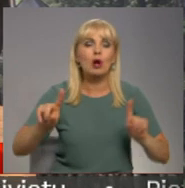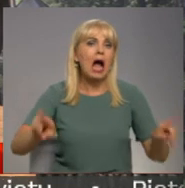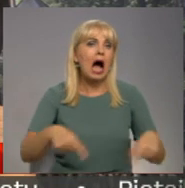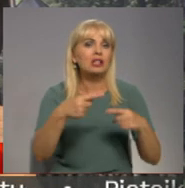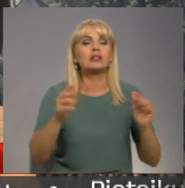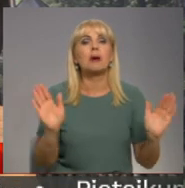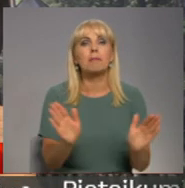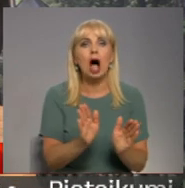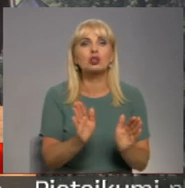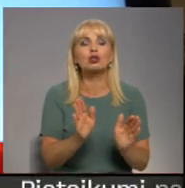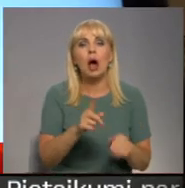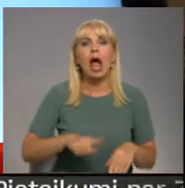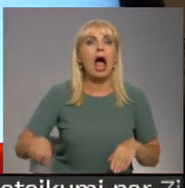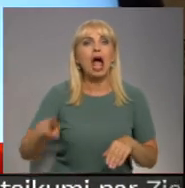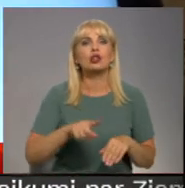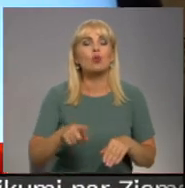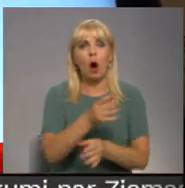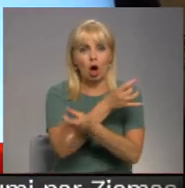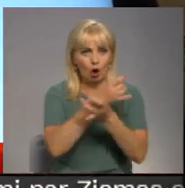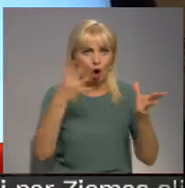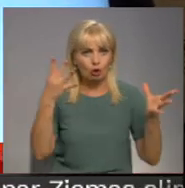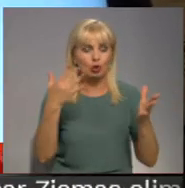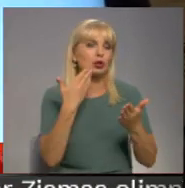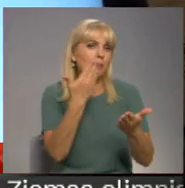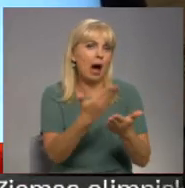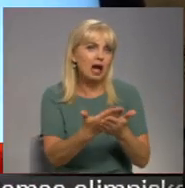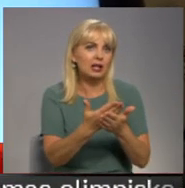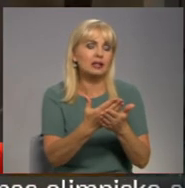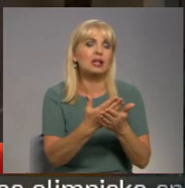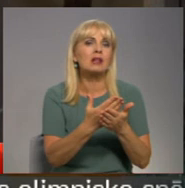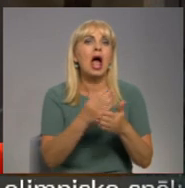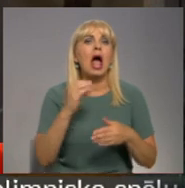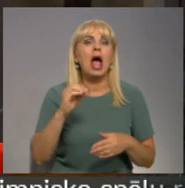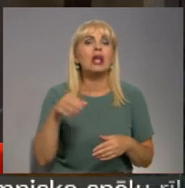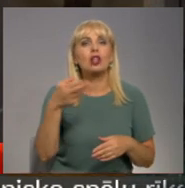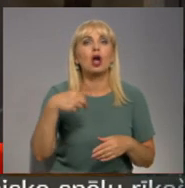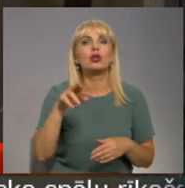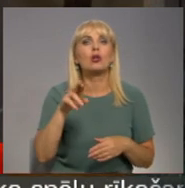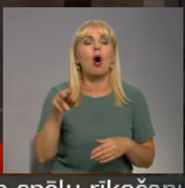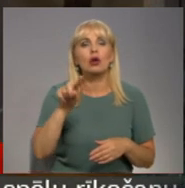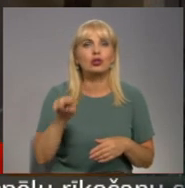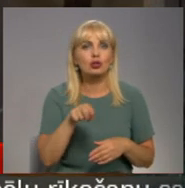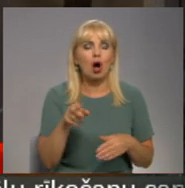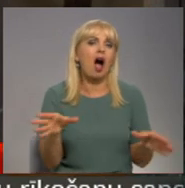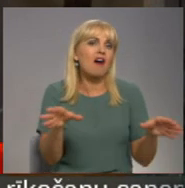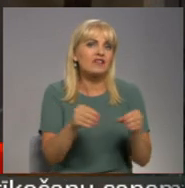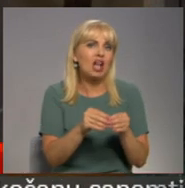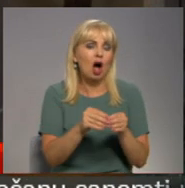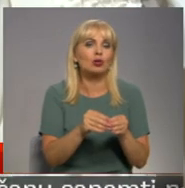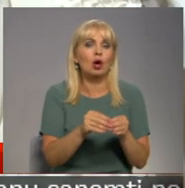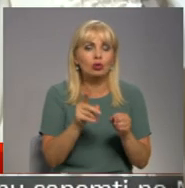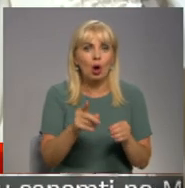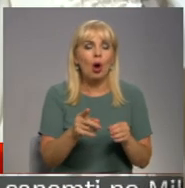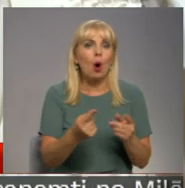mazo etnokultūru reģionus un tos popularizēt kā UNESCO galamērķus. Projektā apvienojusies četri unikāli